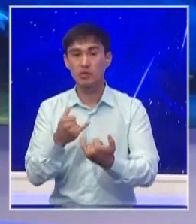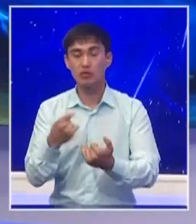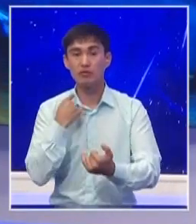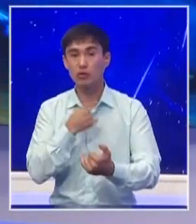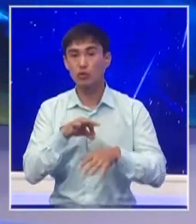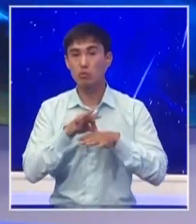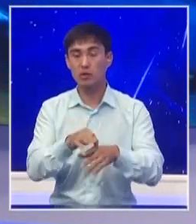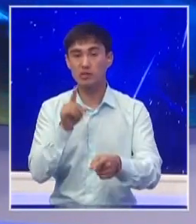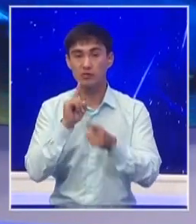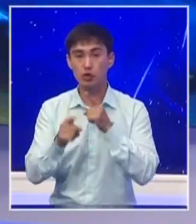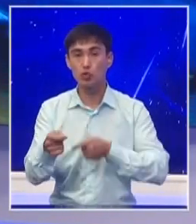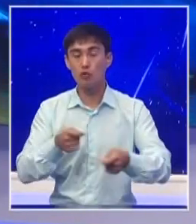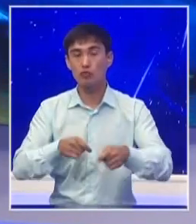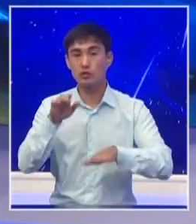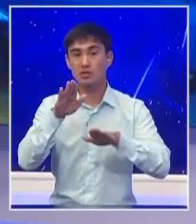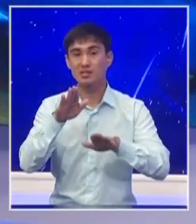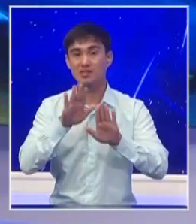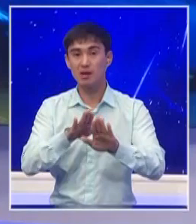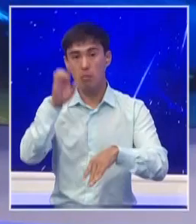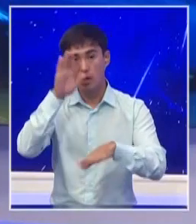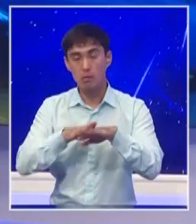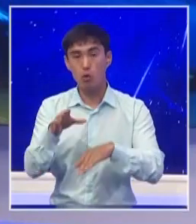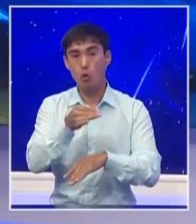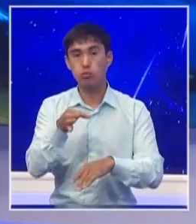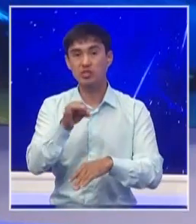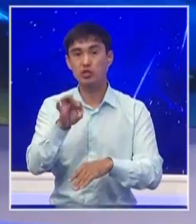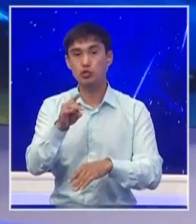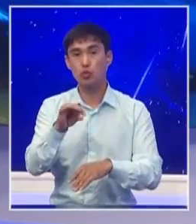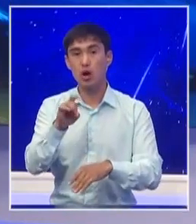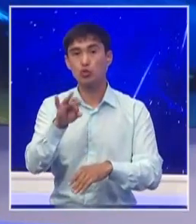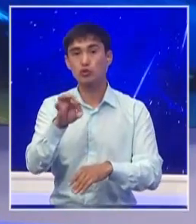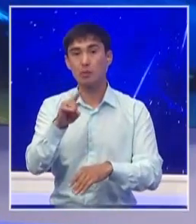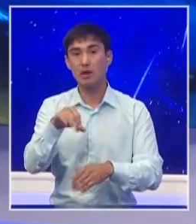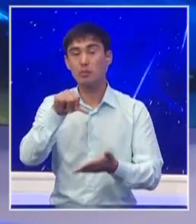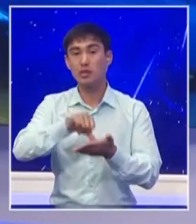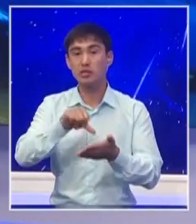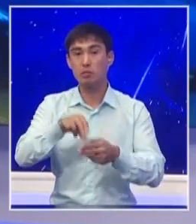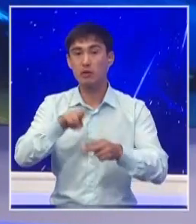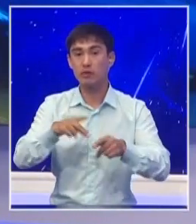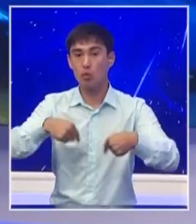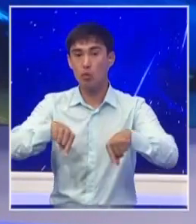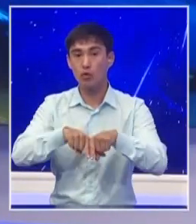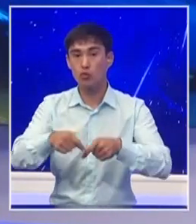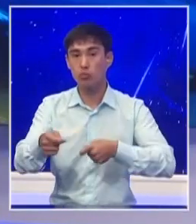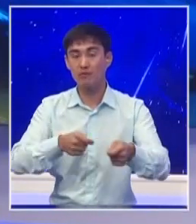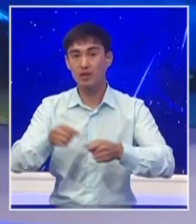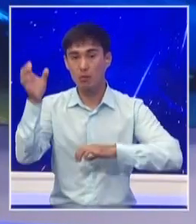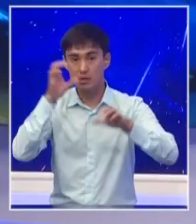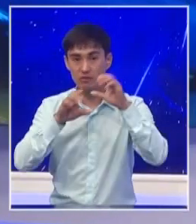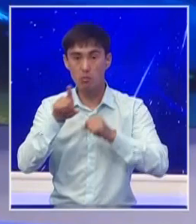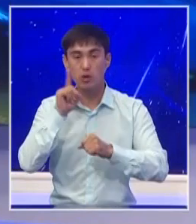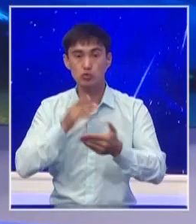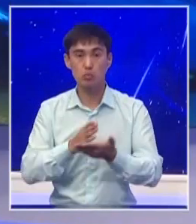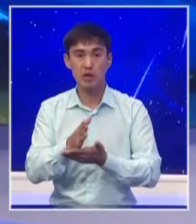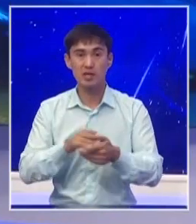В совещании под руководством заместителя акима области ЖТСУ Рустама Али приняли участие сотрудники правоохранительных органов, управления образования,